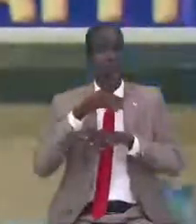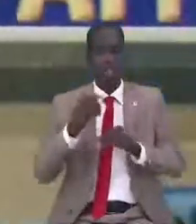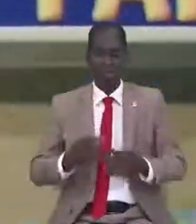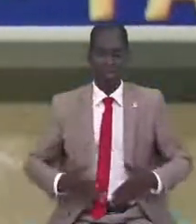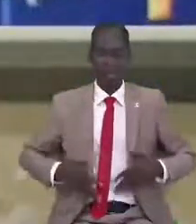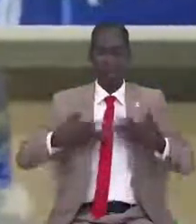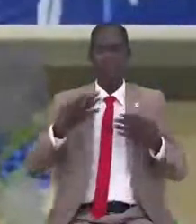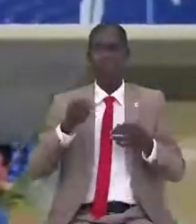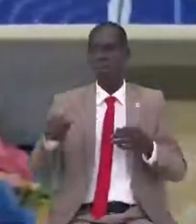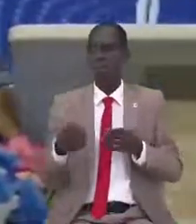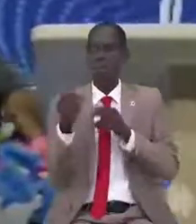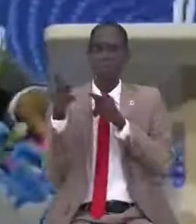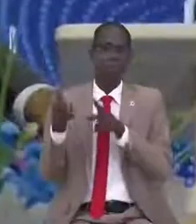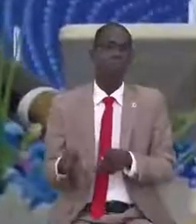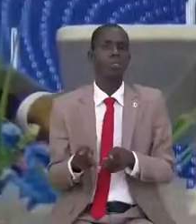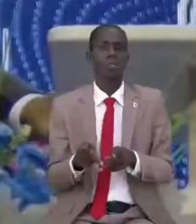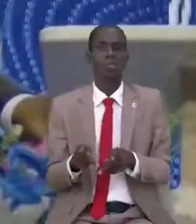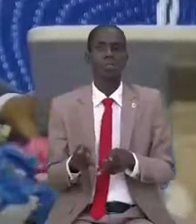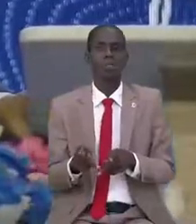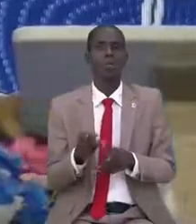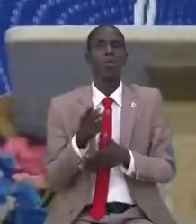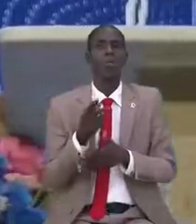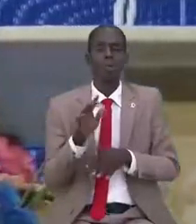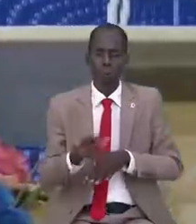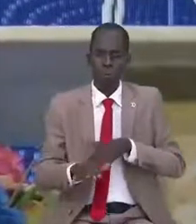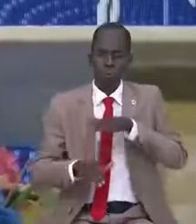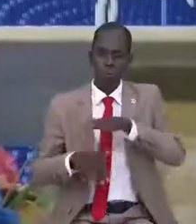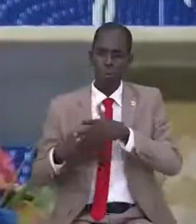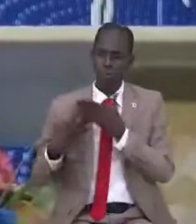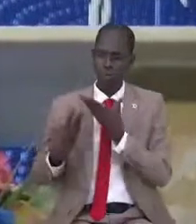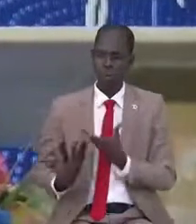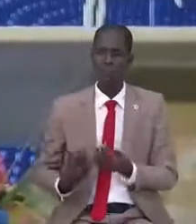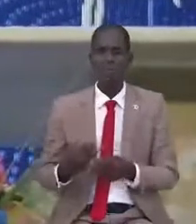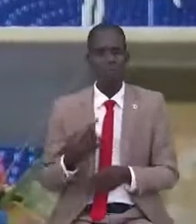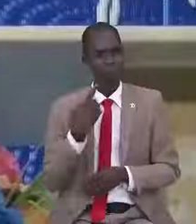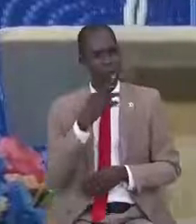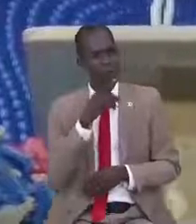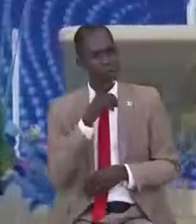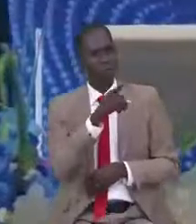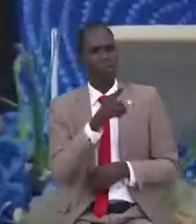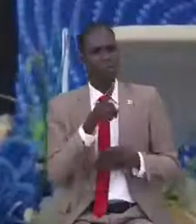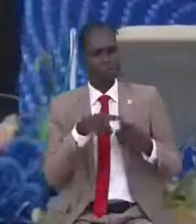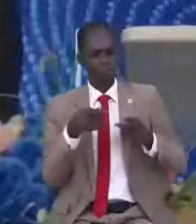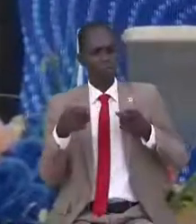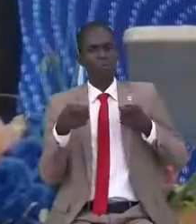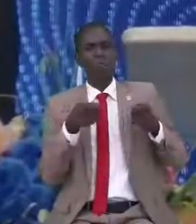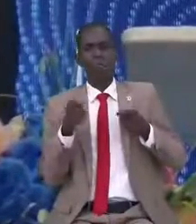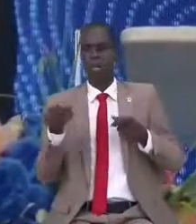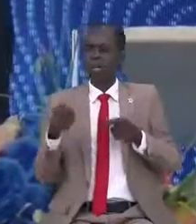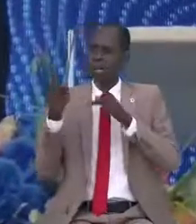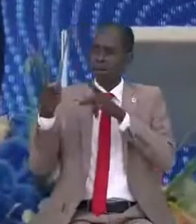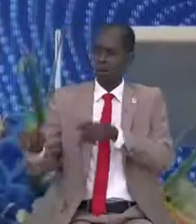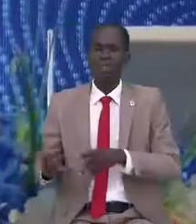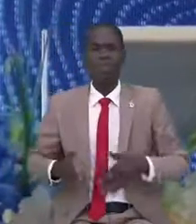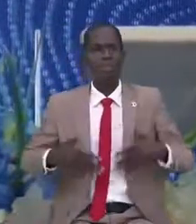sur la vie d'une autre personne. Marche humblement, doucement. Qui es-tu pour contrôler la